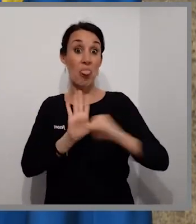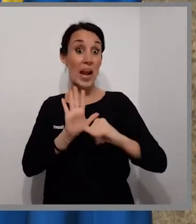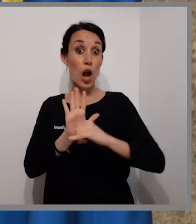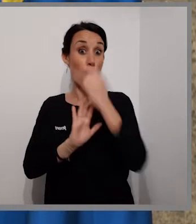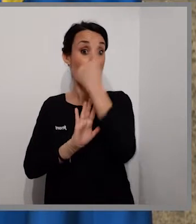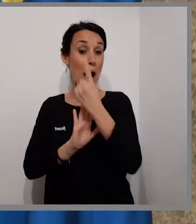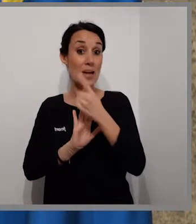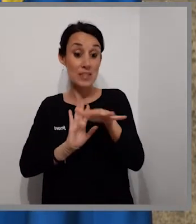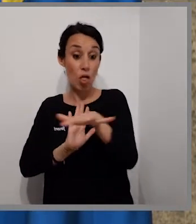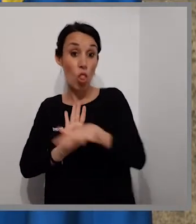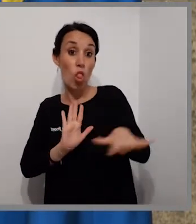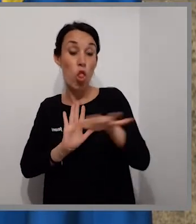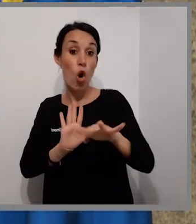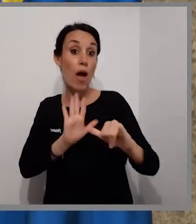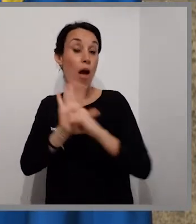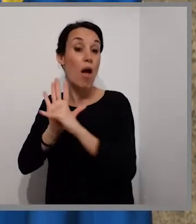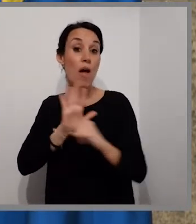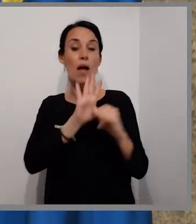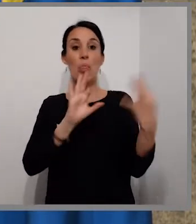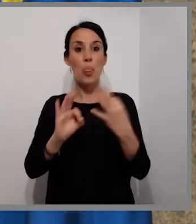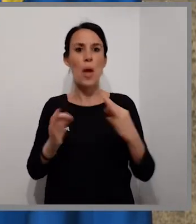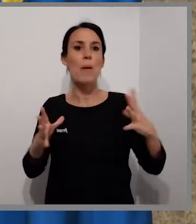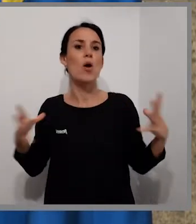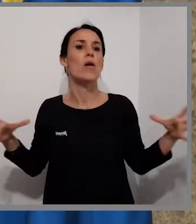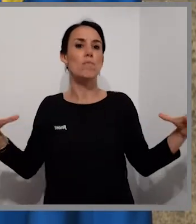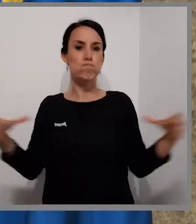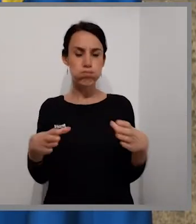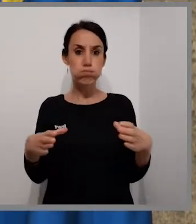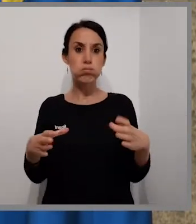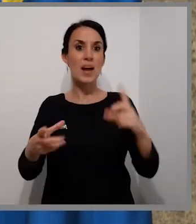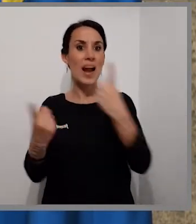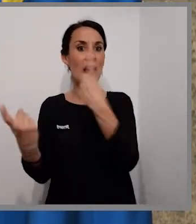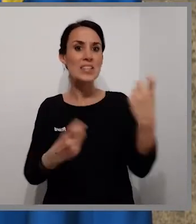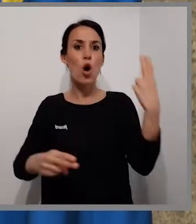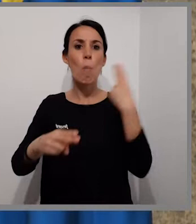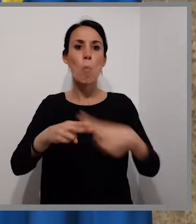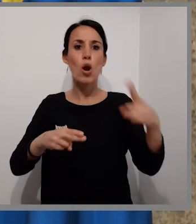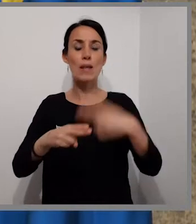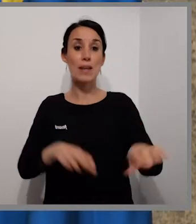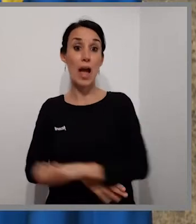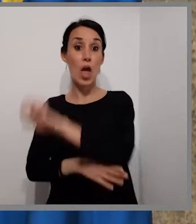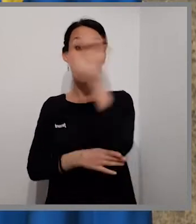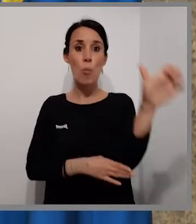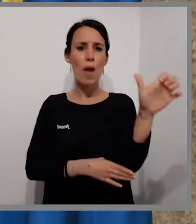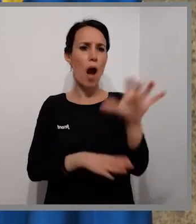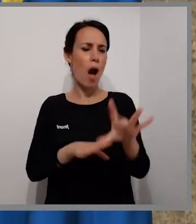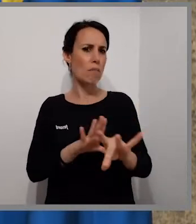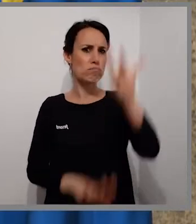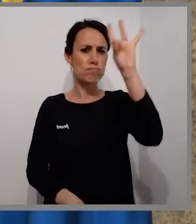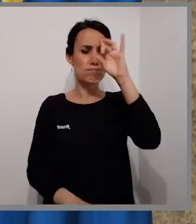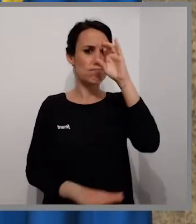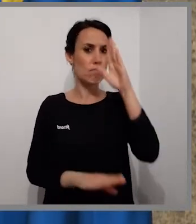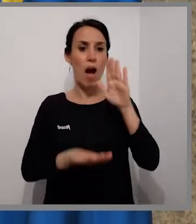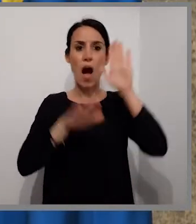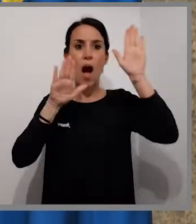ciutadans, fem palès al conjunt de les autoritats europees la necessitat d'eixa política europea